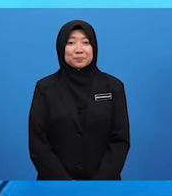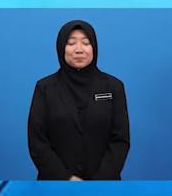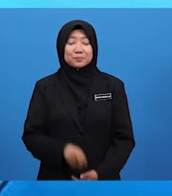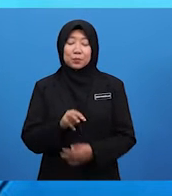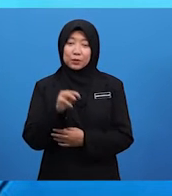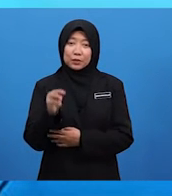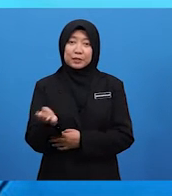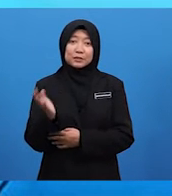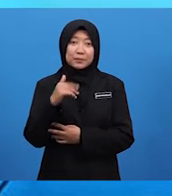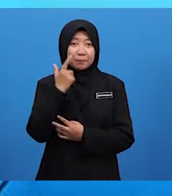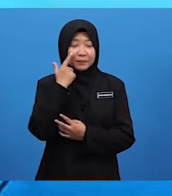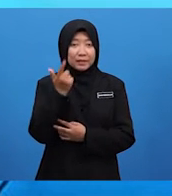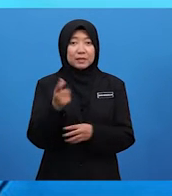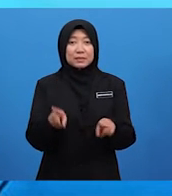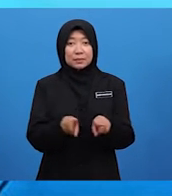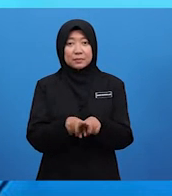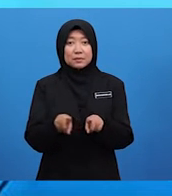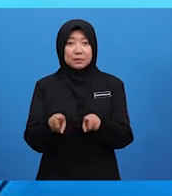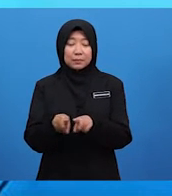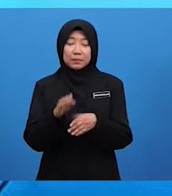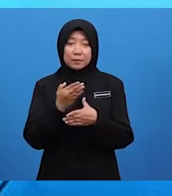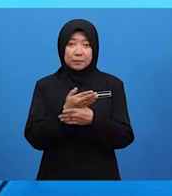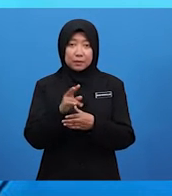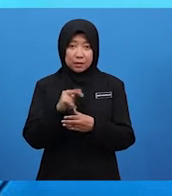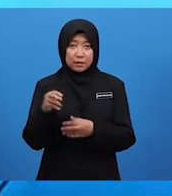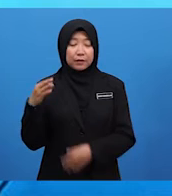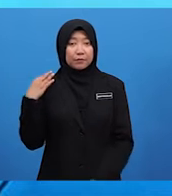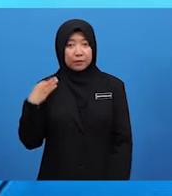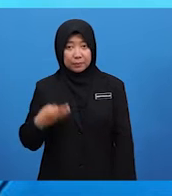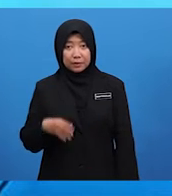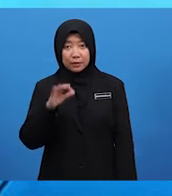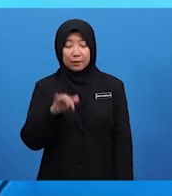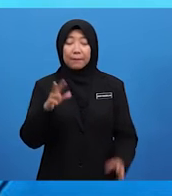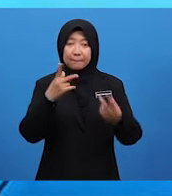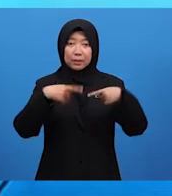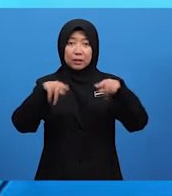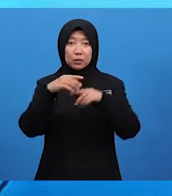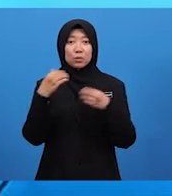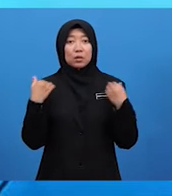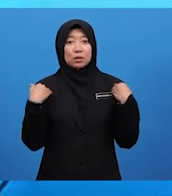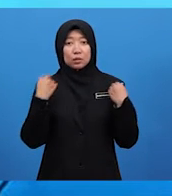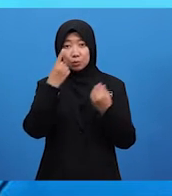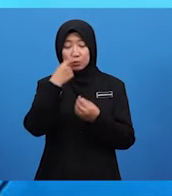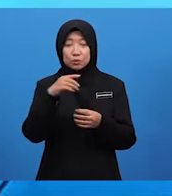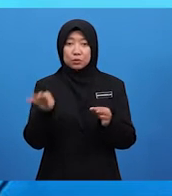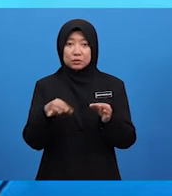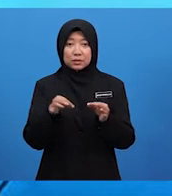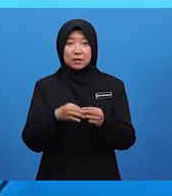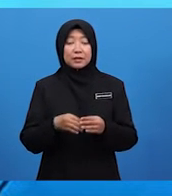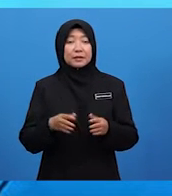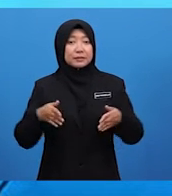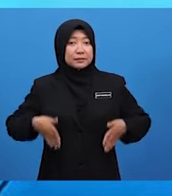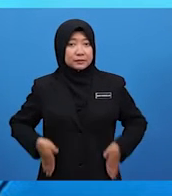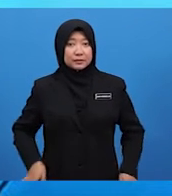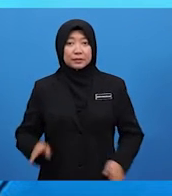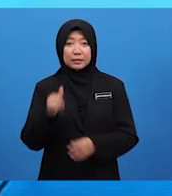Murid-murid, mari kita lihat sama-sama bahagian-bahagian fabrik yang perlu ada untuk menjahit sehelai skirt A